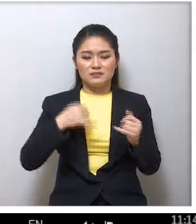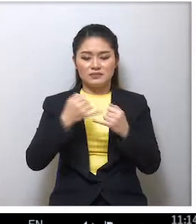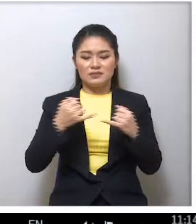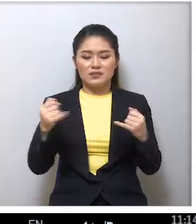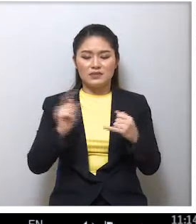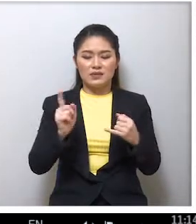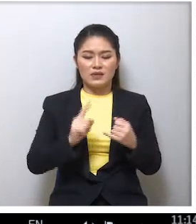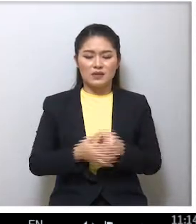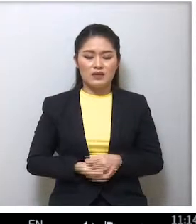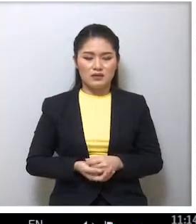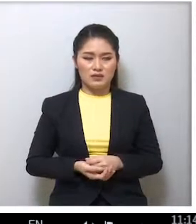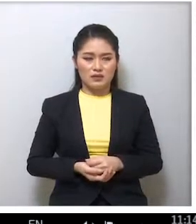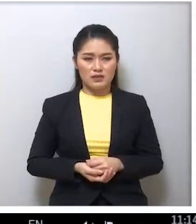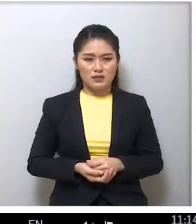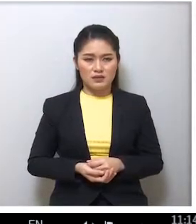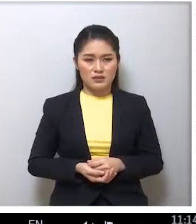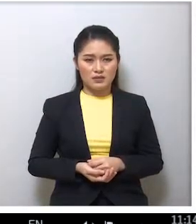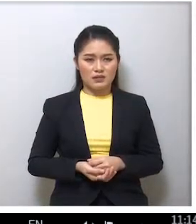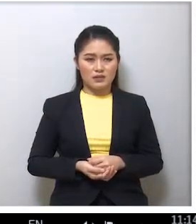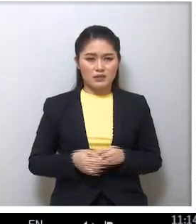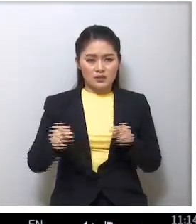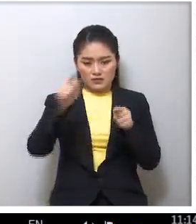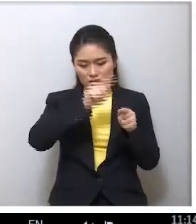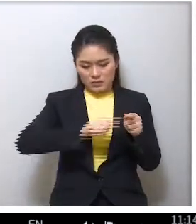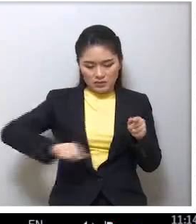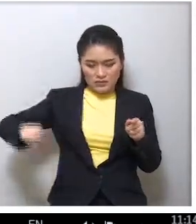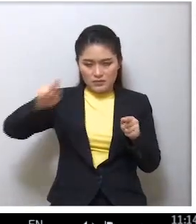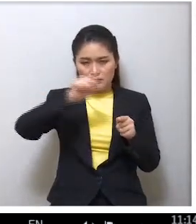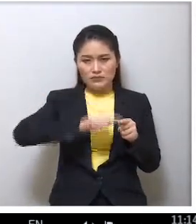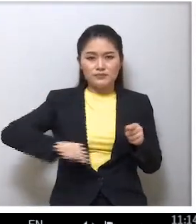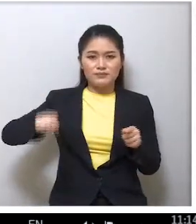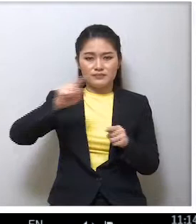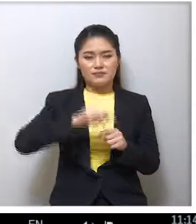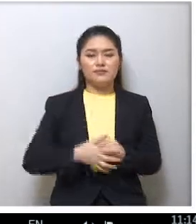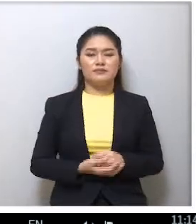ที่เป็นเหรียญประมาณนี